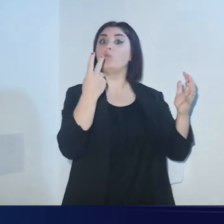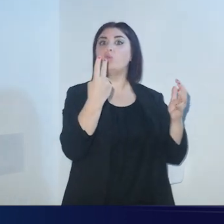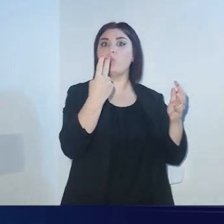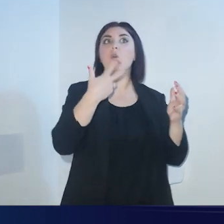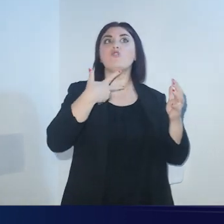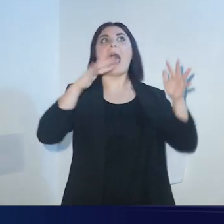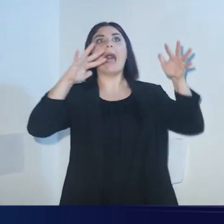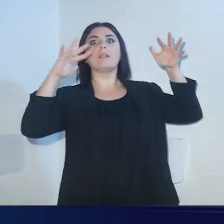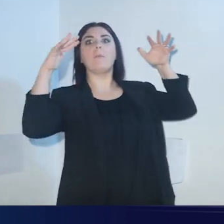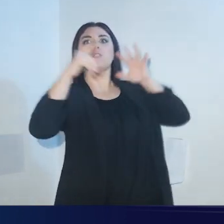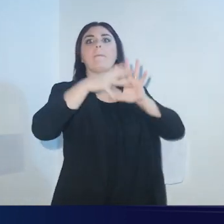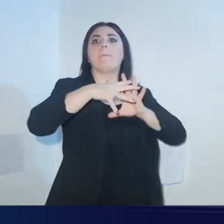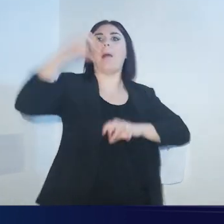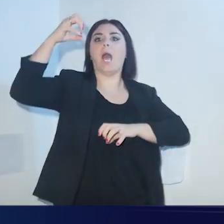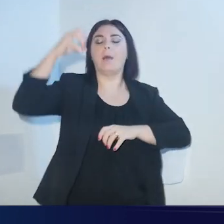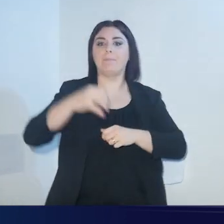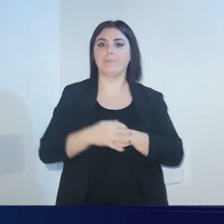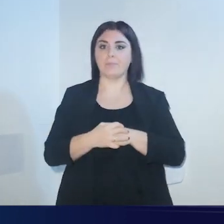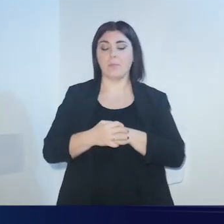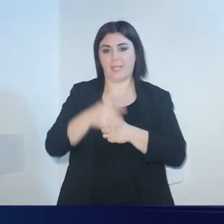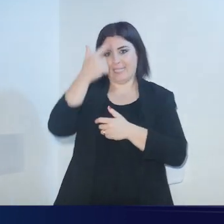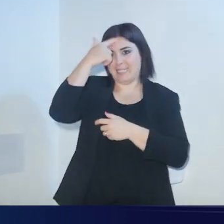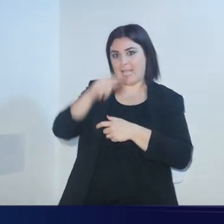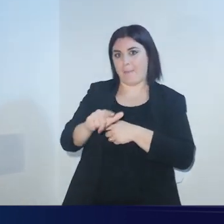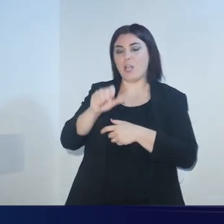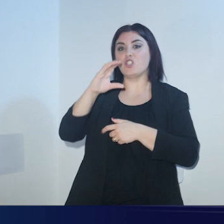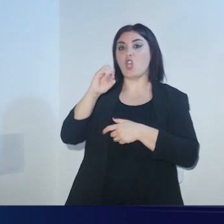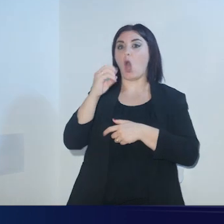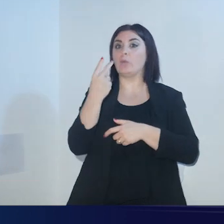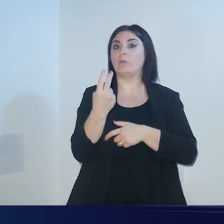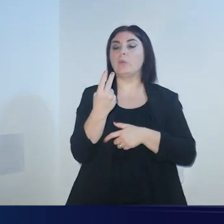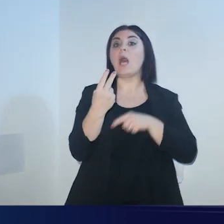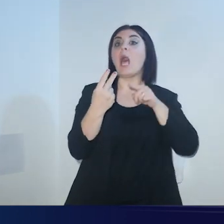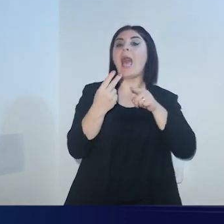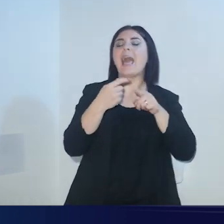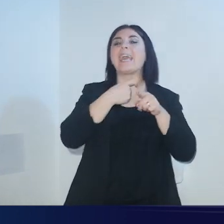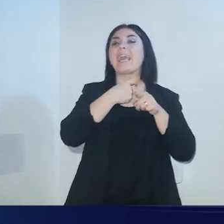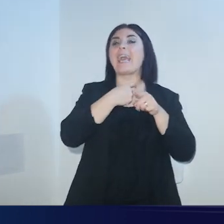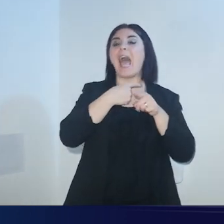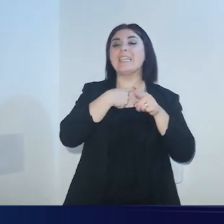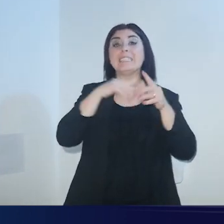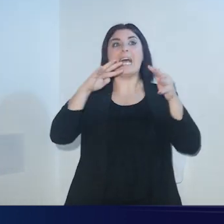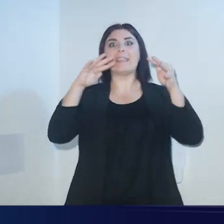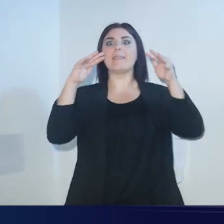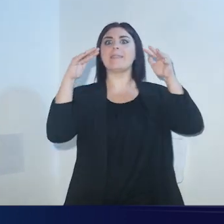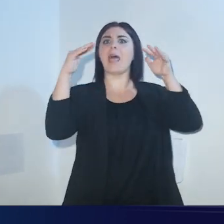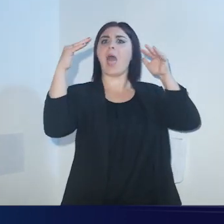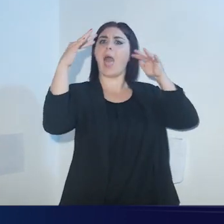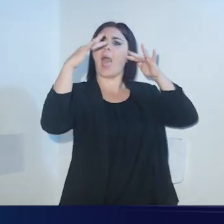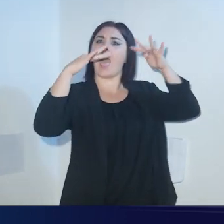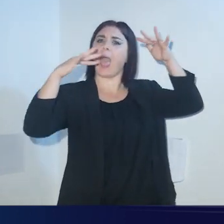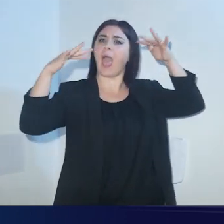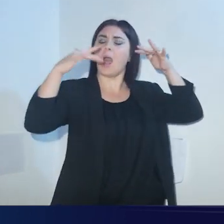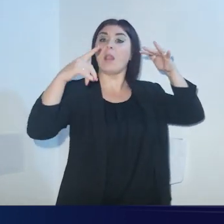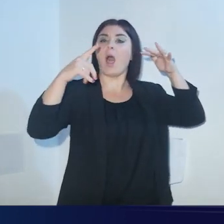dall'atmosfera e sappiamo che l'anidride carbonica rappresenta uno dei gas serra di una